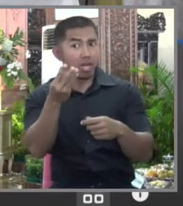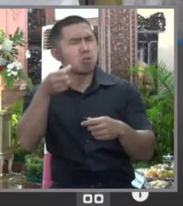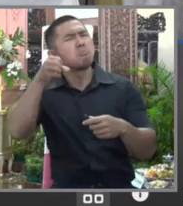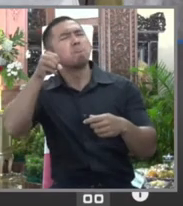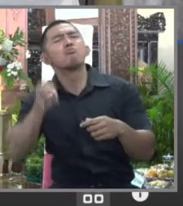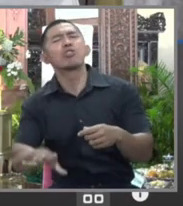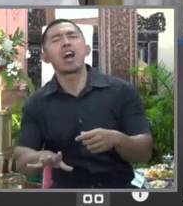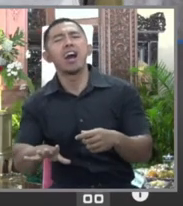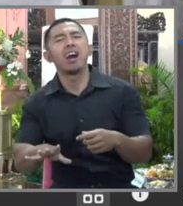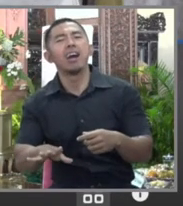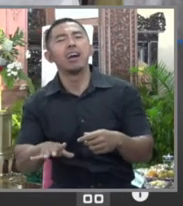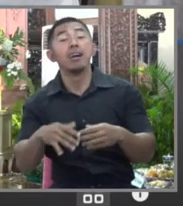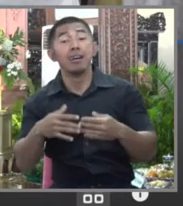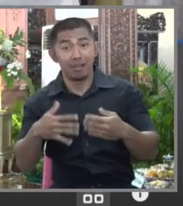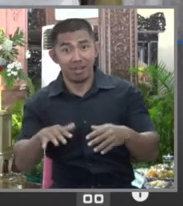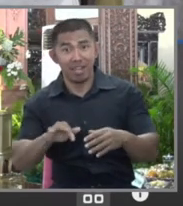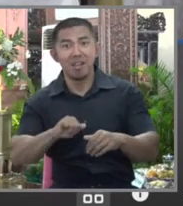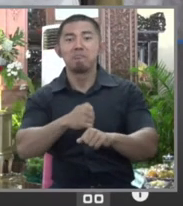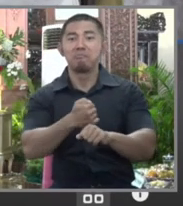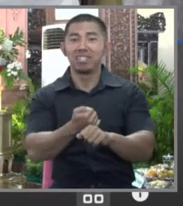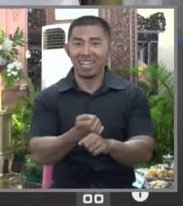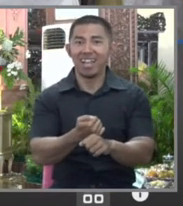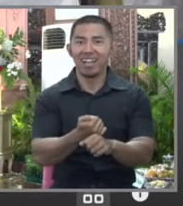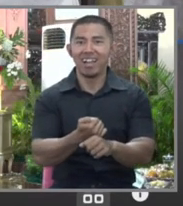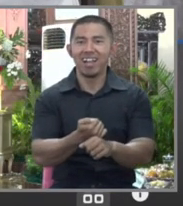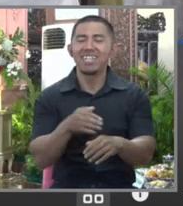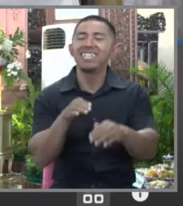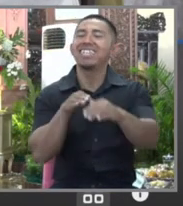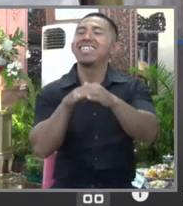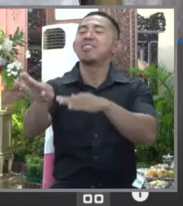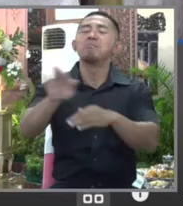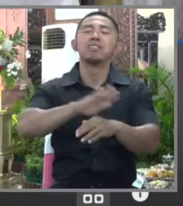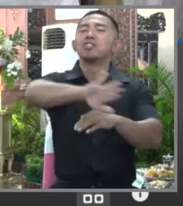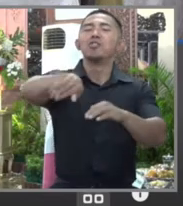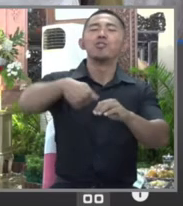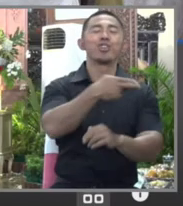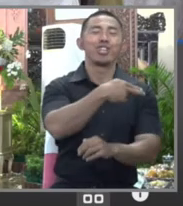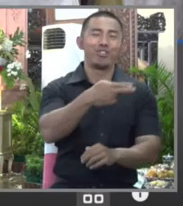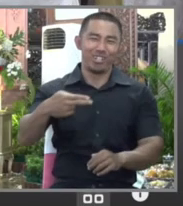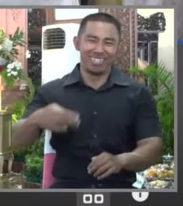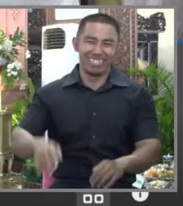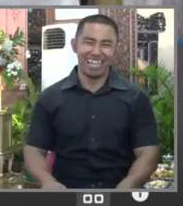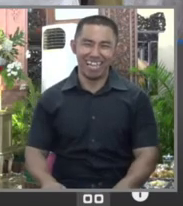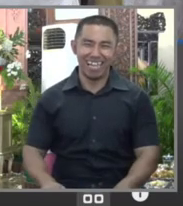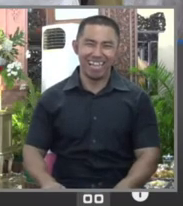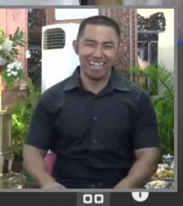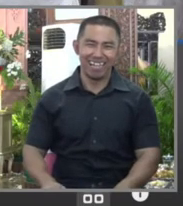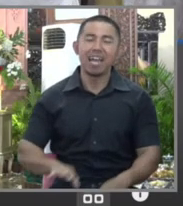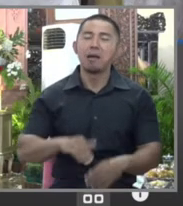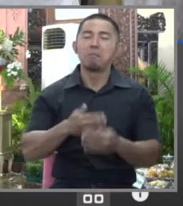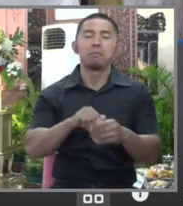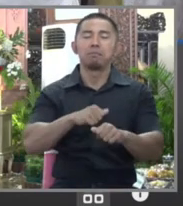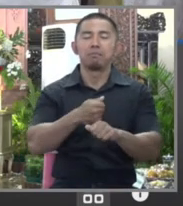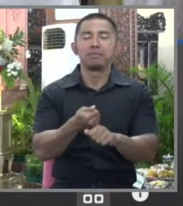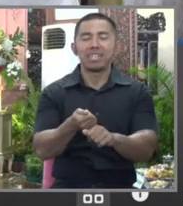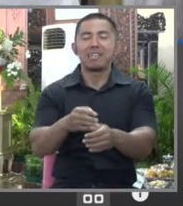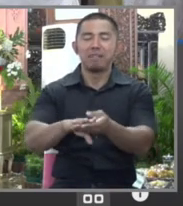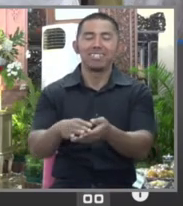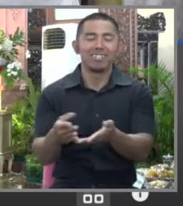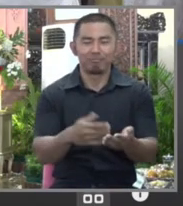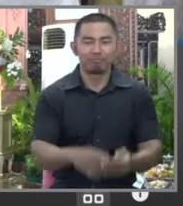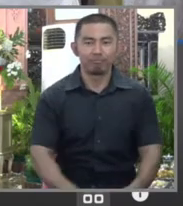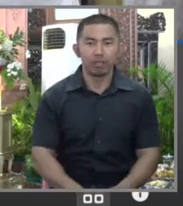murah dan kemudian bisa tersebar seluruh Indonesia saya sampaikan dengan corak bisa dipesan saya sampaikan begitu